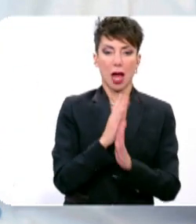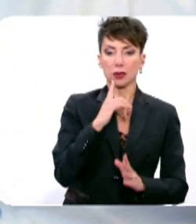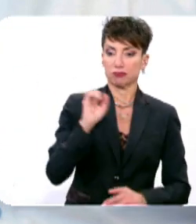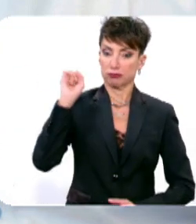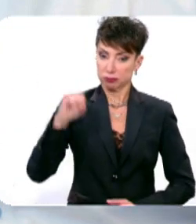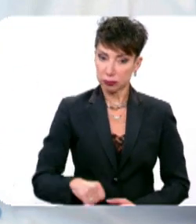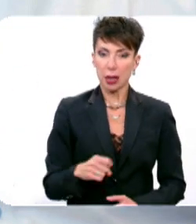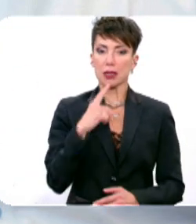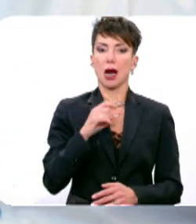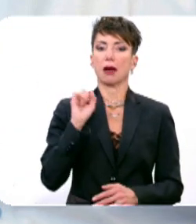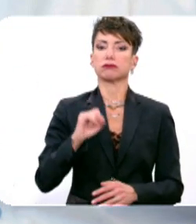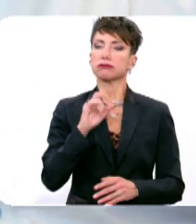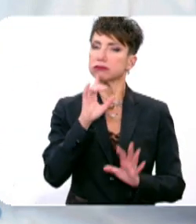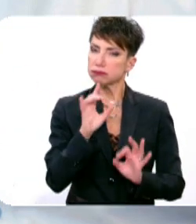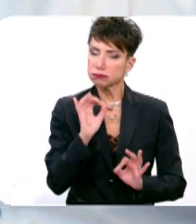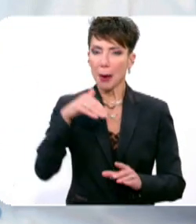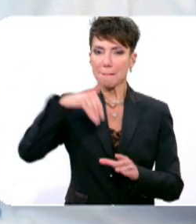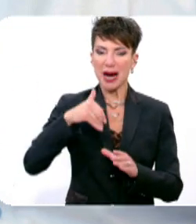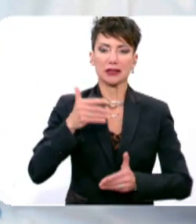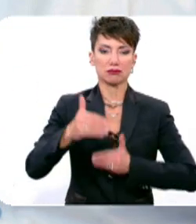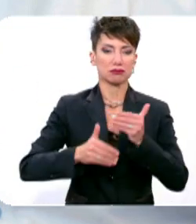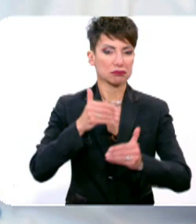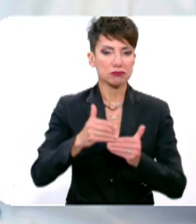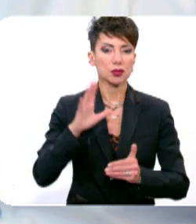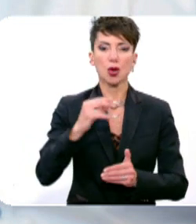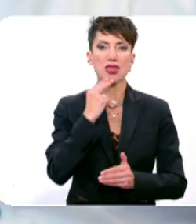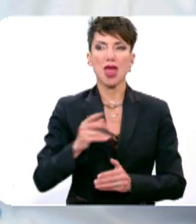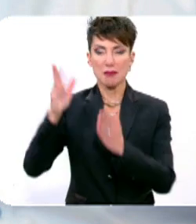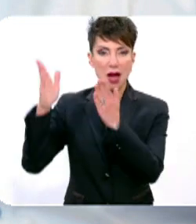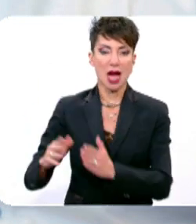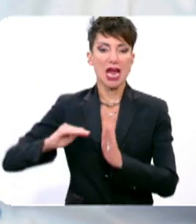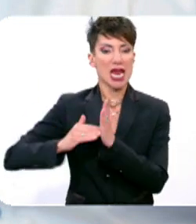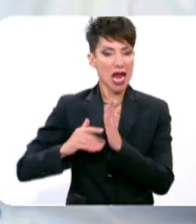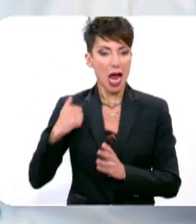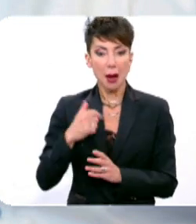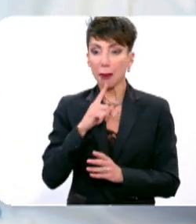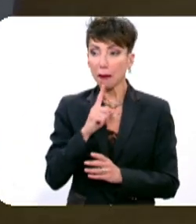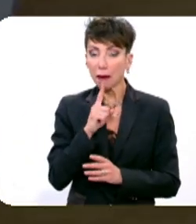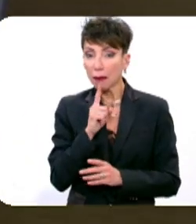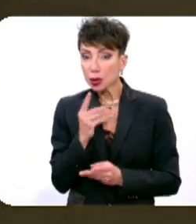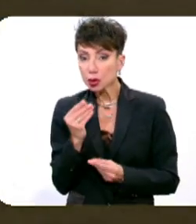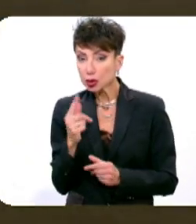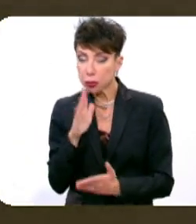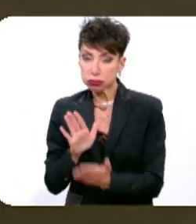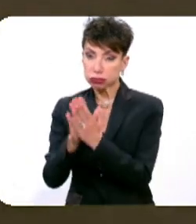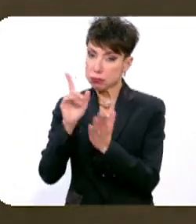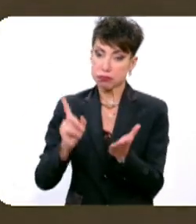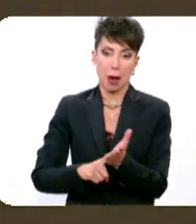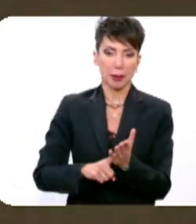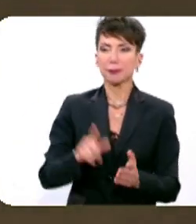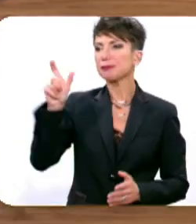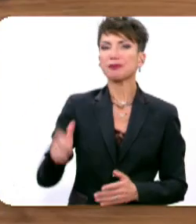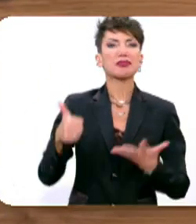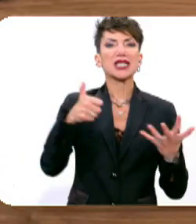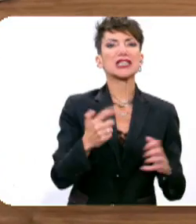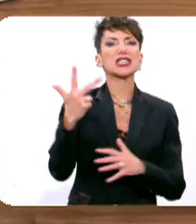όλες τις προβλεπόμενες εσωτερικές διαδικασίες για τον εν λόγω υπάλληλο και για την αντιμετώπιση τέτοιων φαινομένων. Ο 63χρονος, ο οποίος ενώπιον